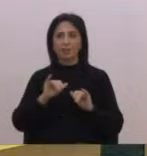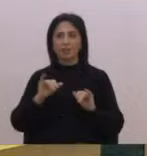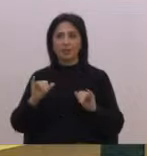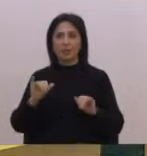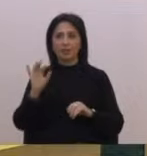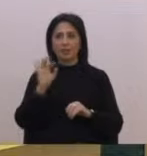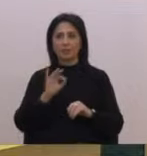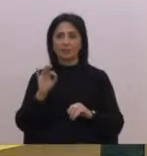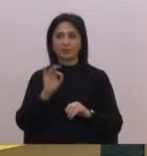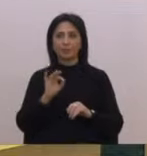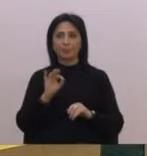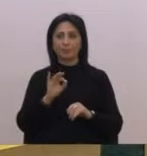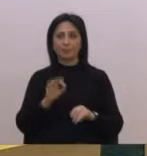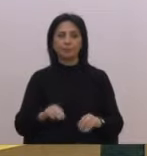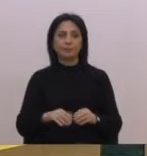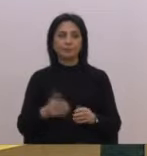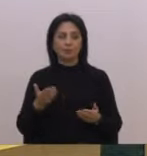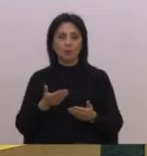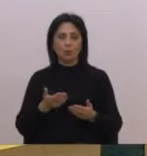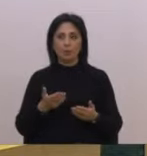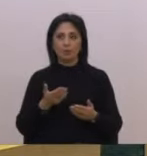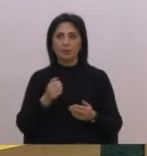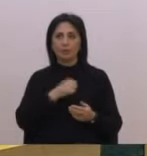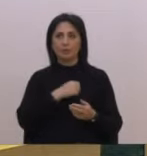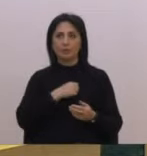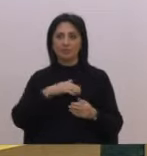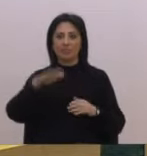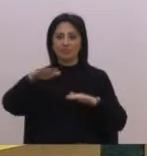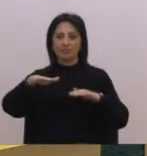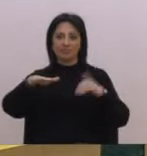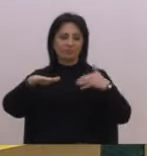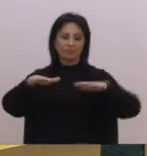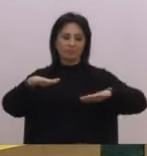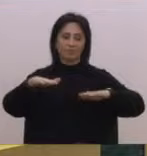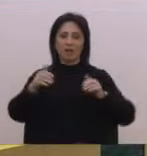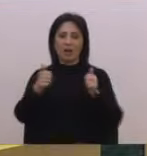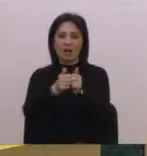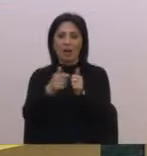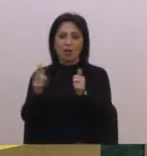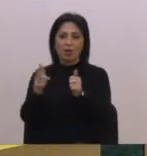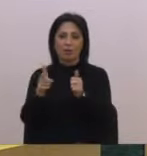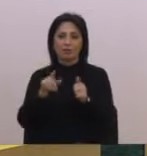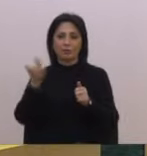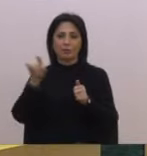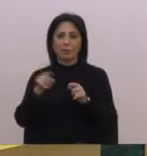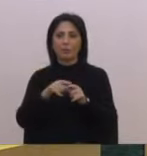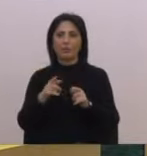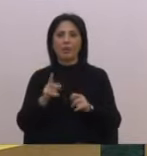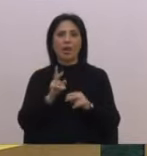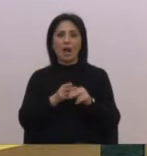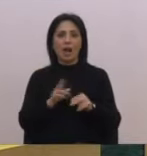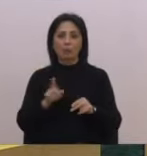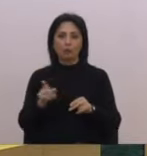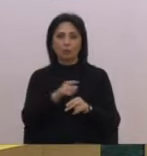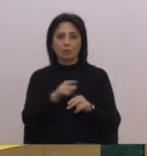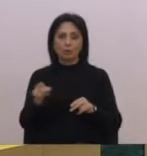განვითარებას, რომელიც სამხედრო პოლიგონთან სიახლოვეს შეიძლება მდებარეობდეს და ხომაროშლის ეს